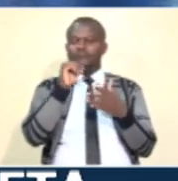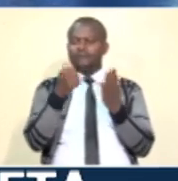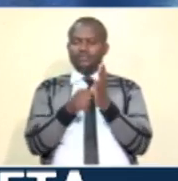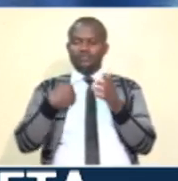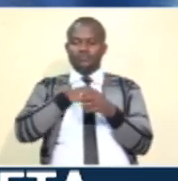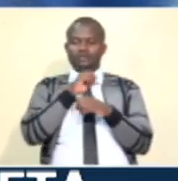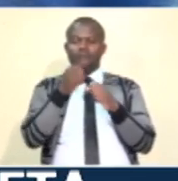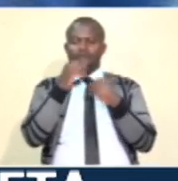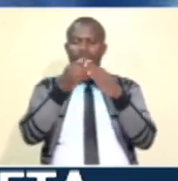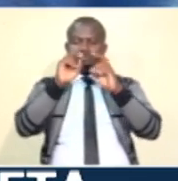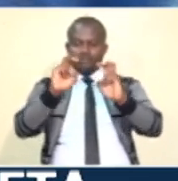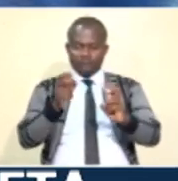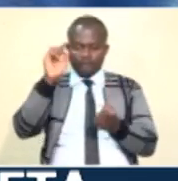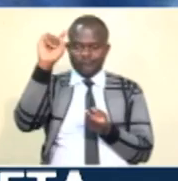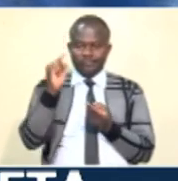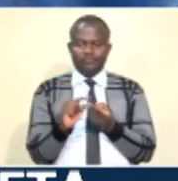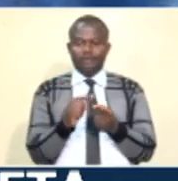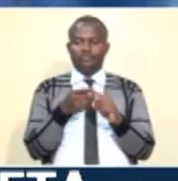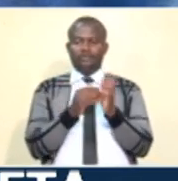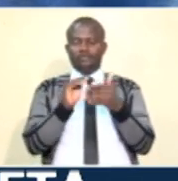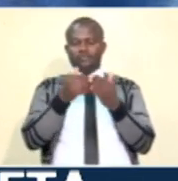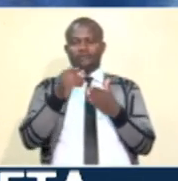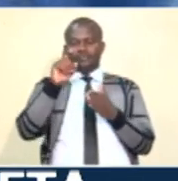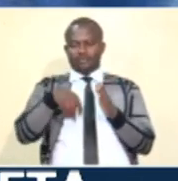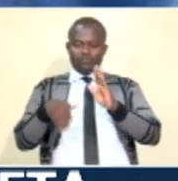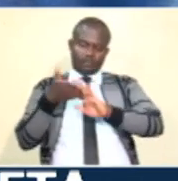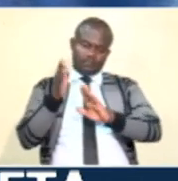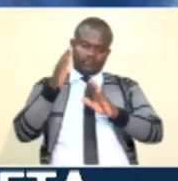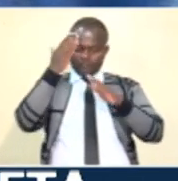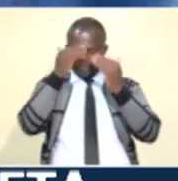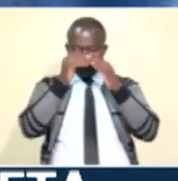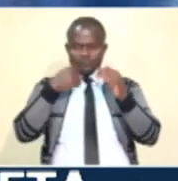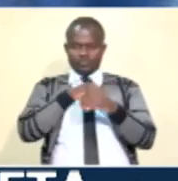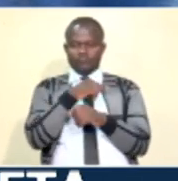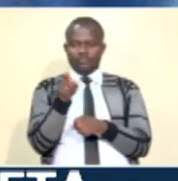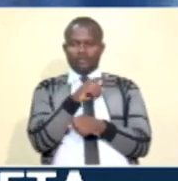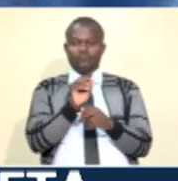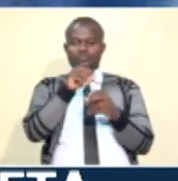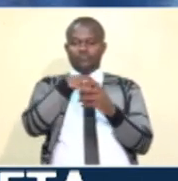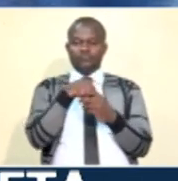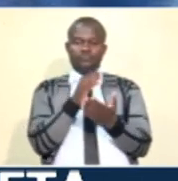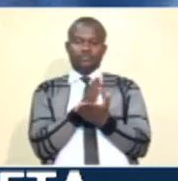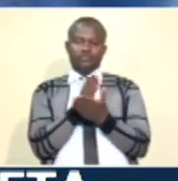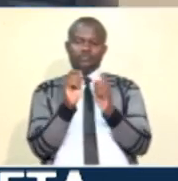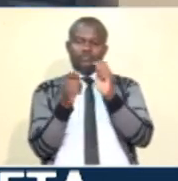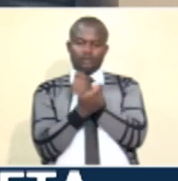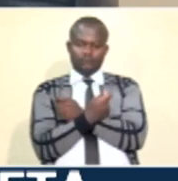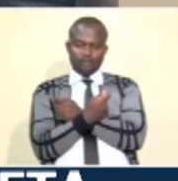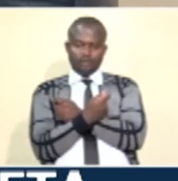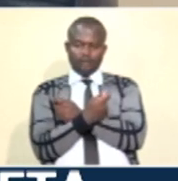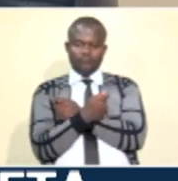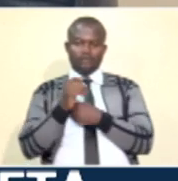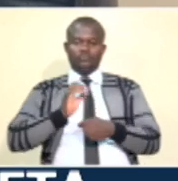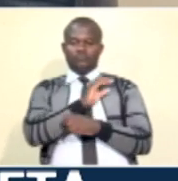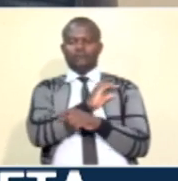gishobora kuba mu buyobozi bwo biragabanuka, ahubwo byagombye kwihutishwa kugira ngo amakosa arimo kuko akosorwe. Iyi